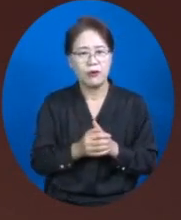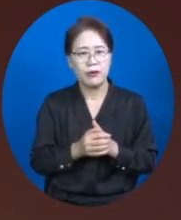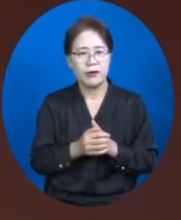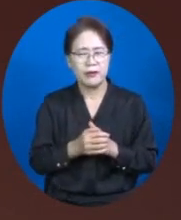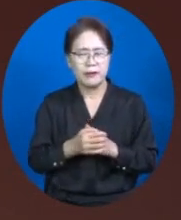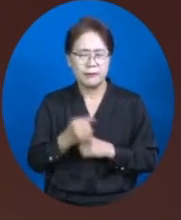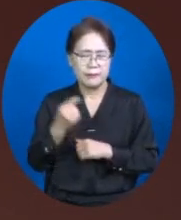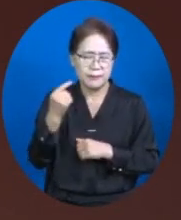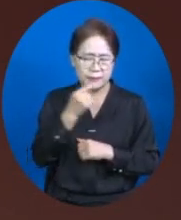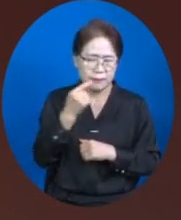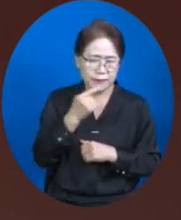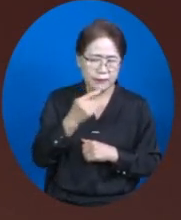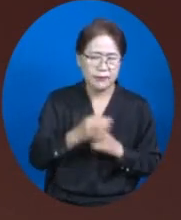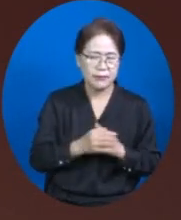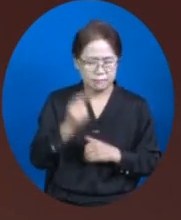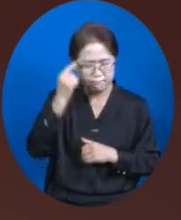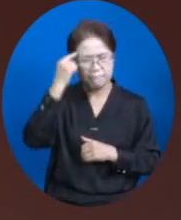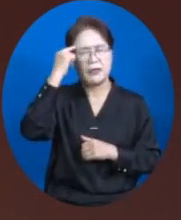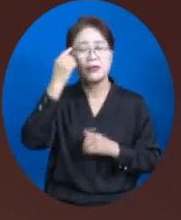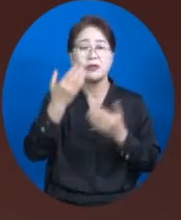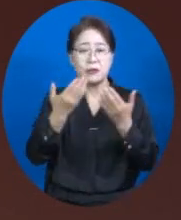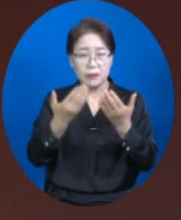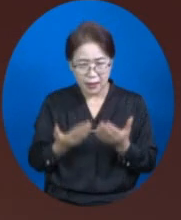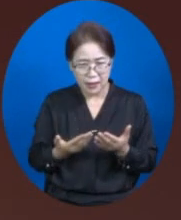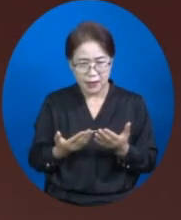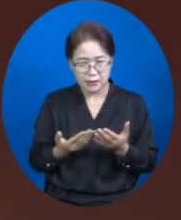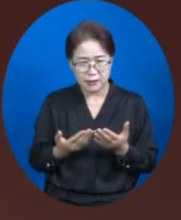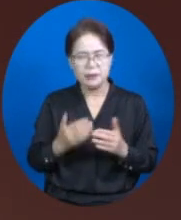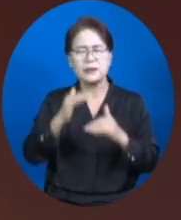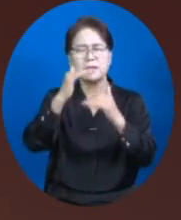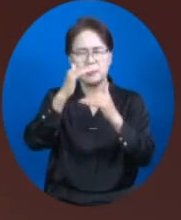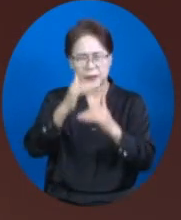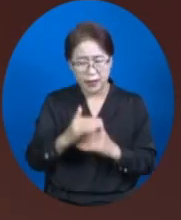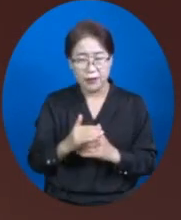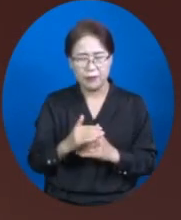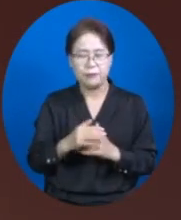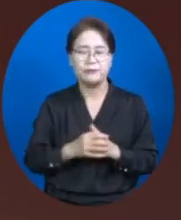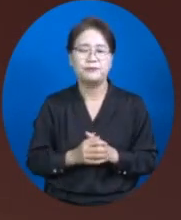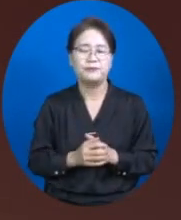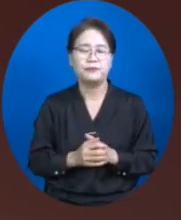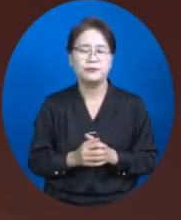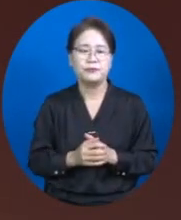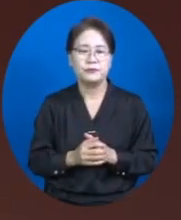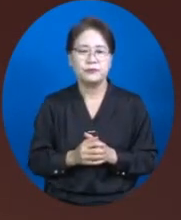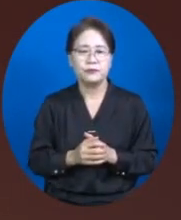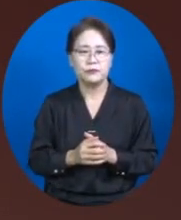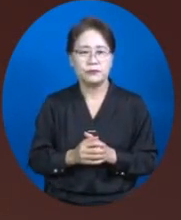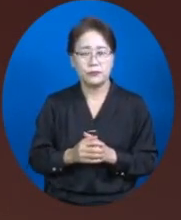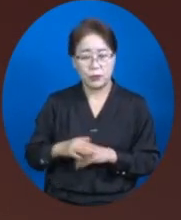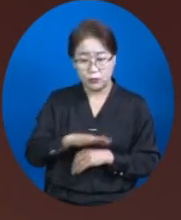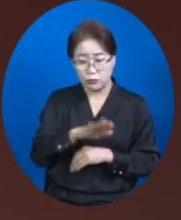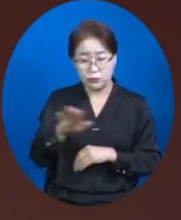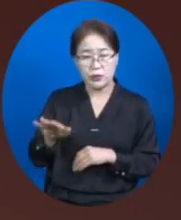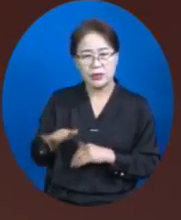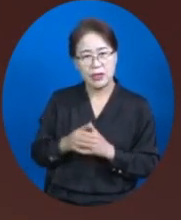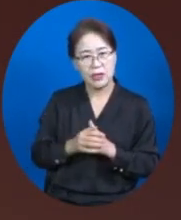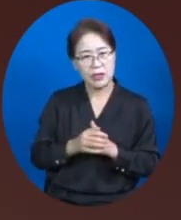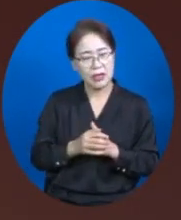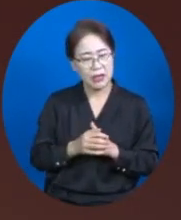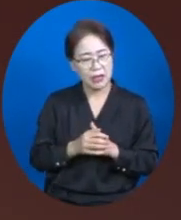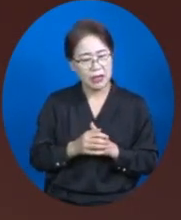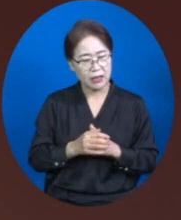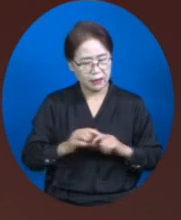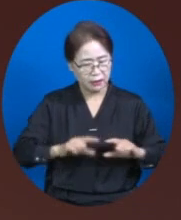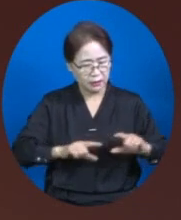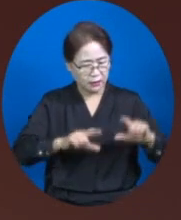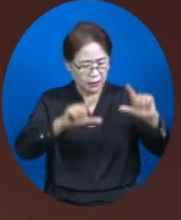철저하게 깨닫게 해달라고 하는 그런 말입니다 그러니까 우리에게 우리 날 계수함을